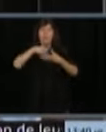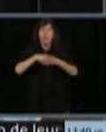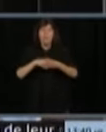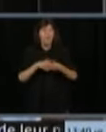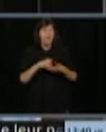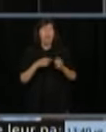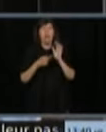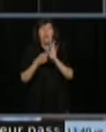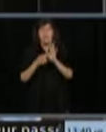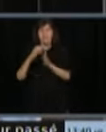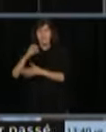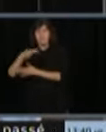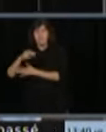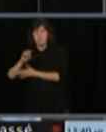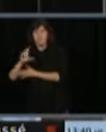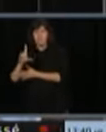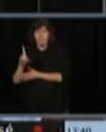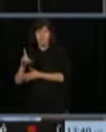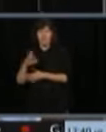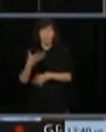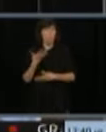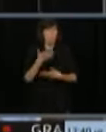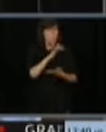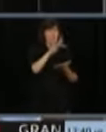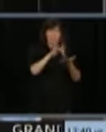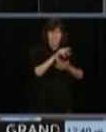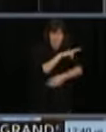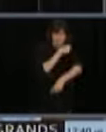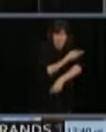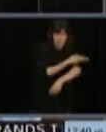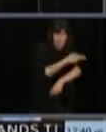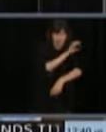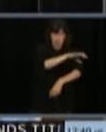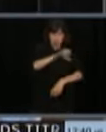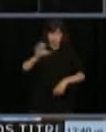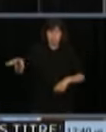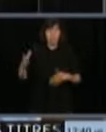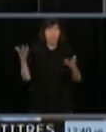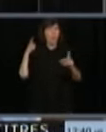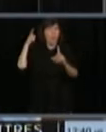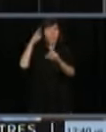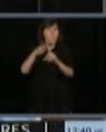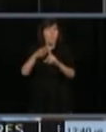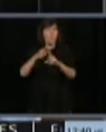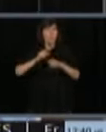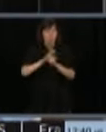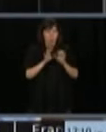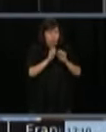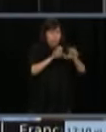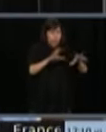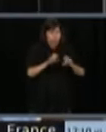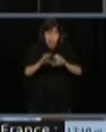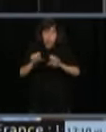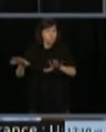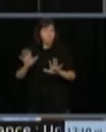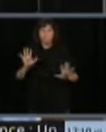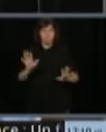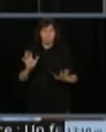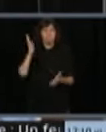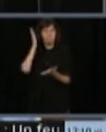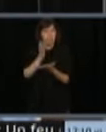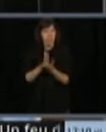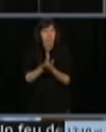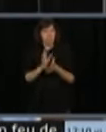CHSLD ou dans les centres hospitaliers quand les gens sont visités. Donc, pour moi, ça va faire partie des discussions qu'on va avoir en commission parlementaire.